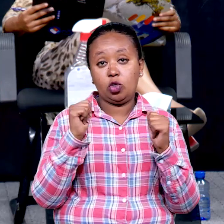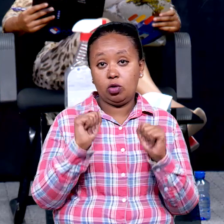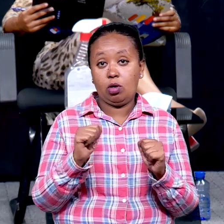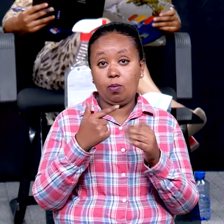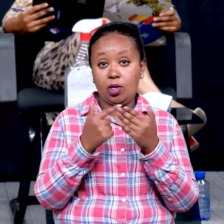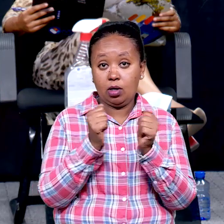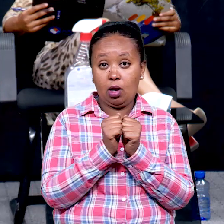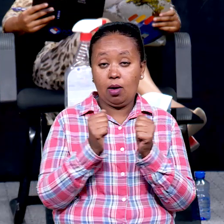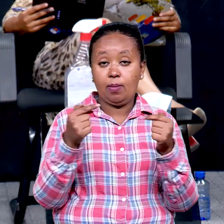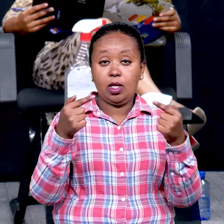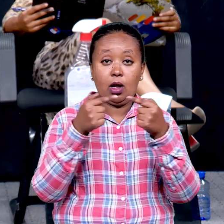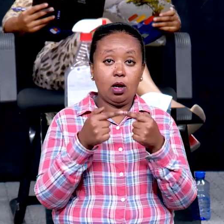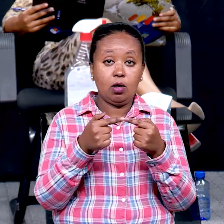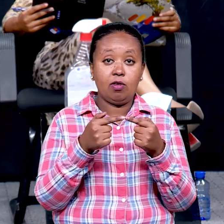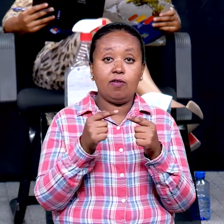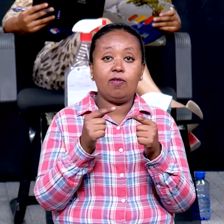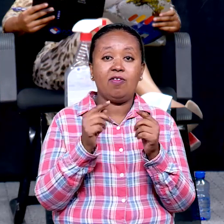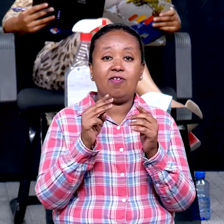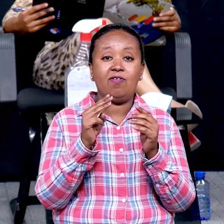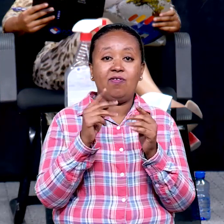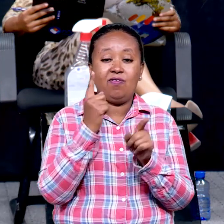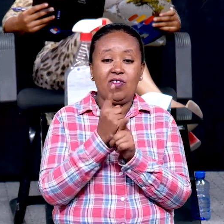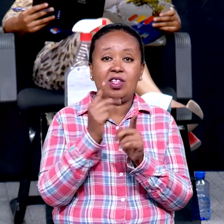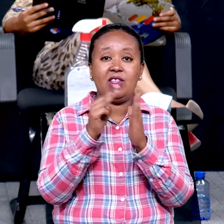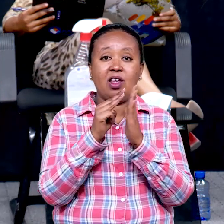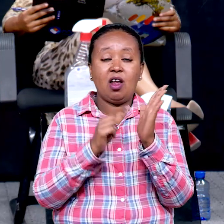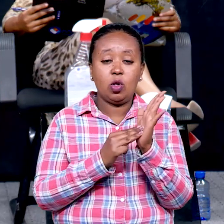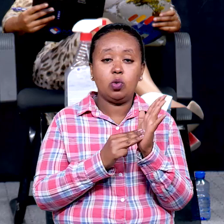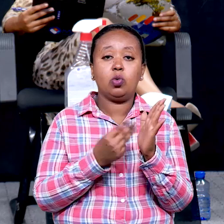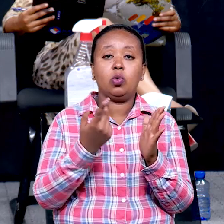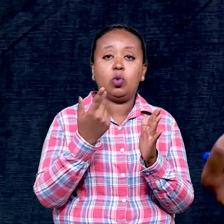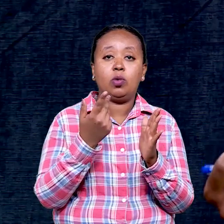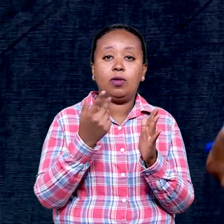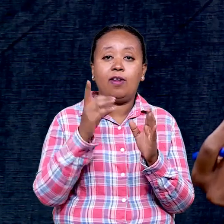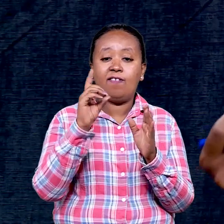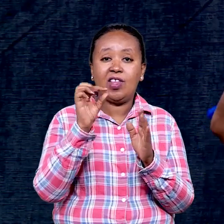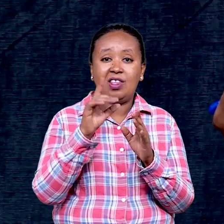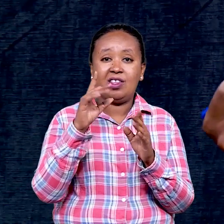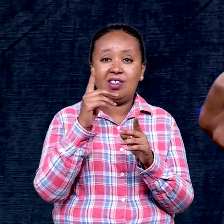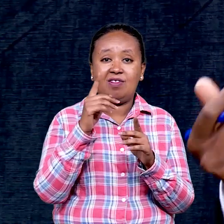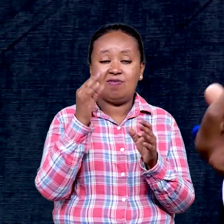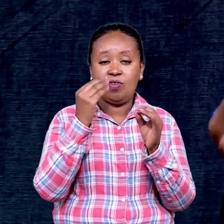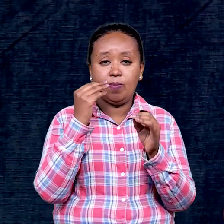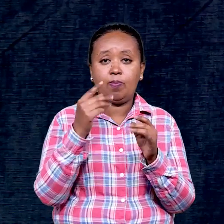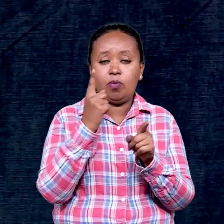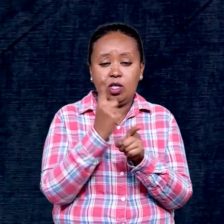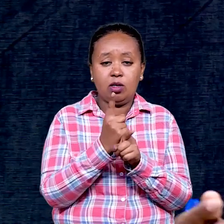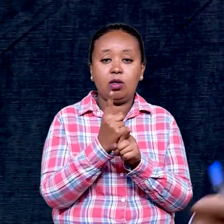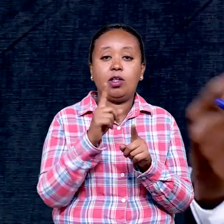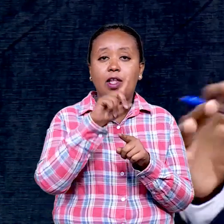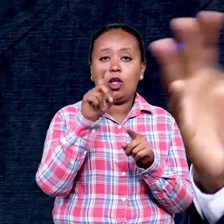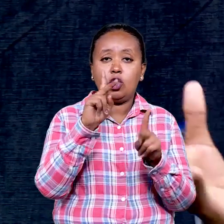ጋር በተገናኘ በተለይ የፍትህ ስርዓቱ ተገማች እንዲሆን፣ የፍትህ ስርዓቱ ደግሞ ለህዝብ ተጠያቂነት ያለበት